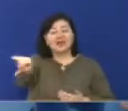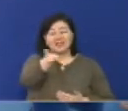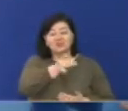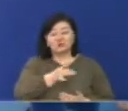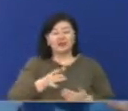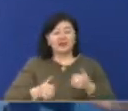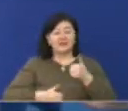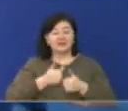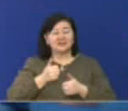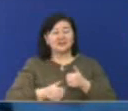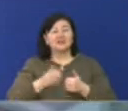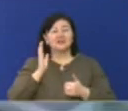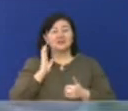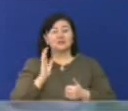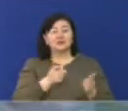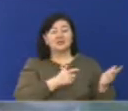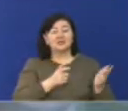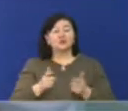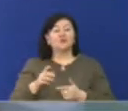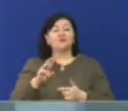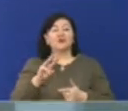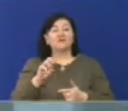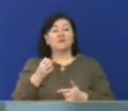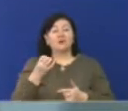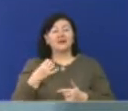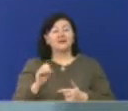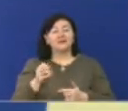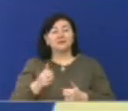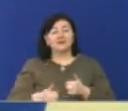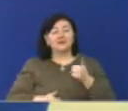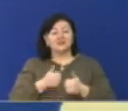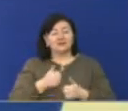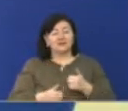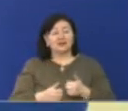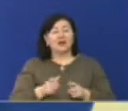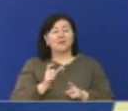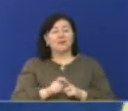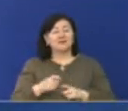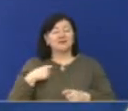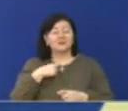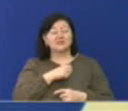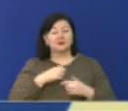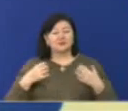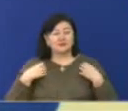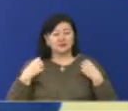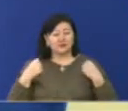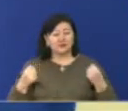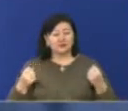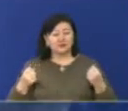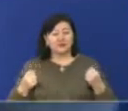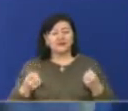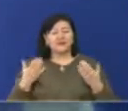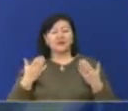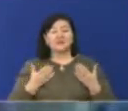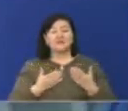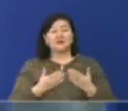мае текущего года в городе Шардара Южно-Казахстанской области. По словам самих спортсменов, для победы главное любить тот вид спорта,